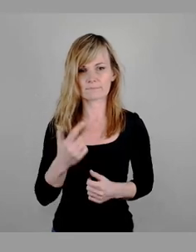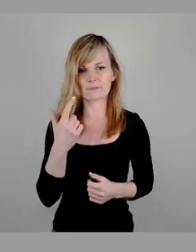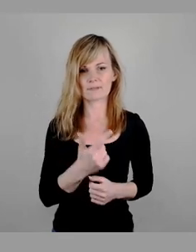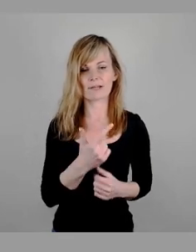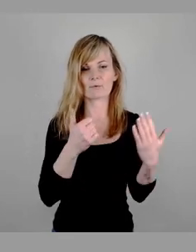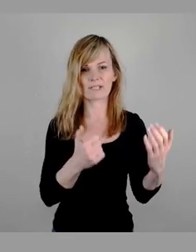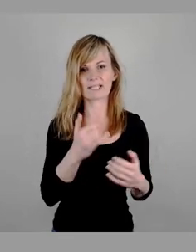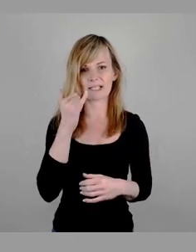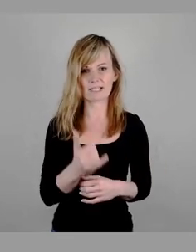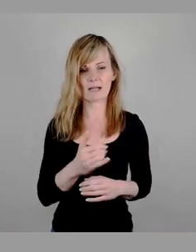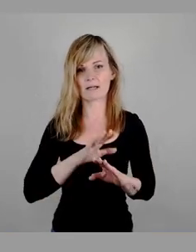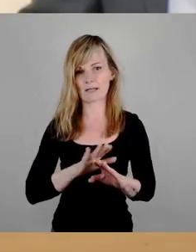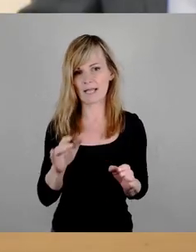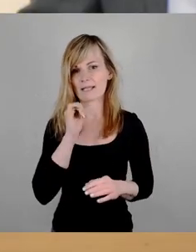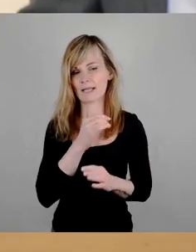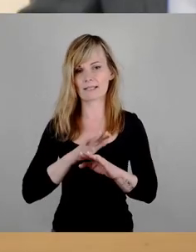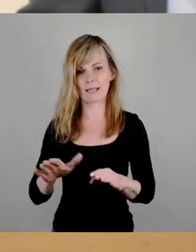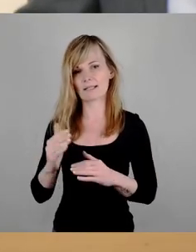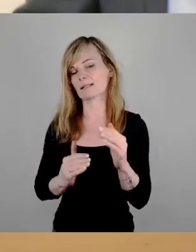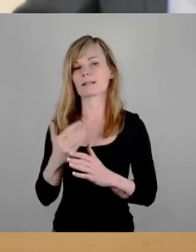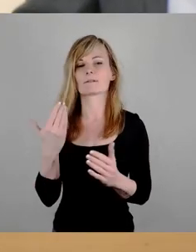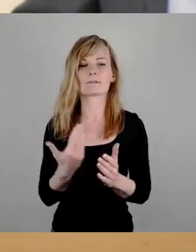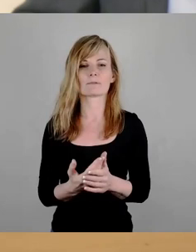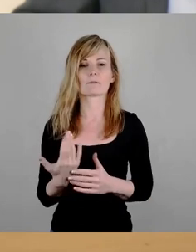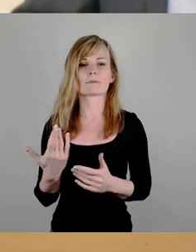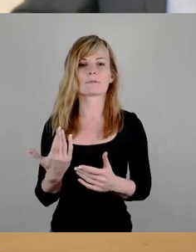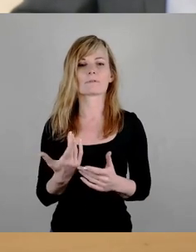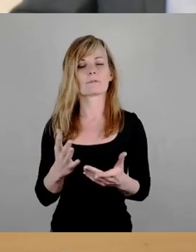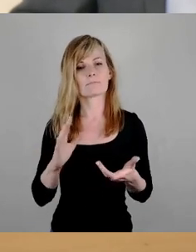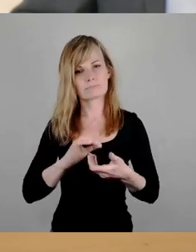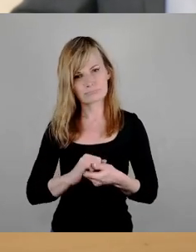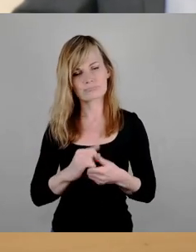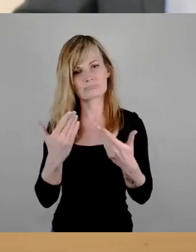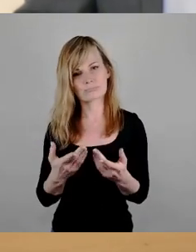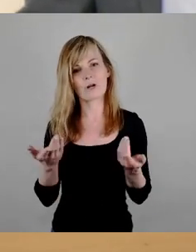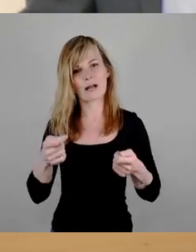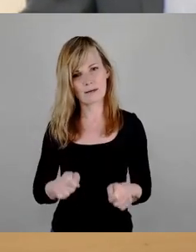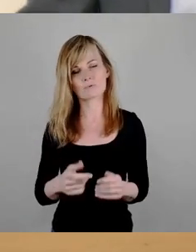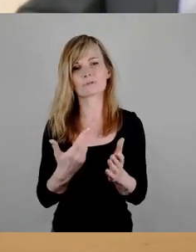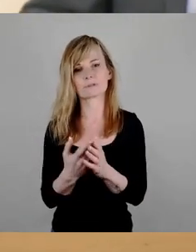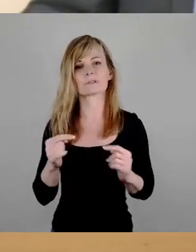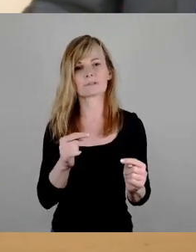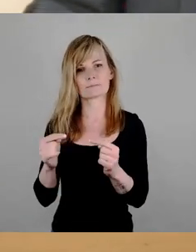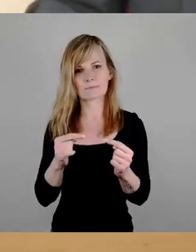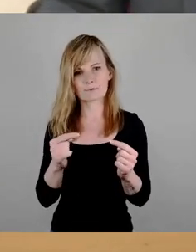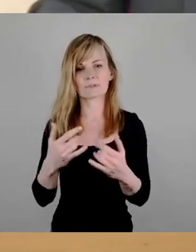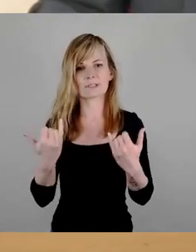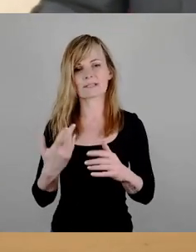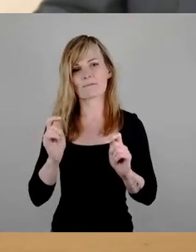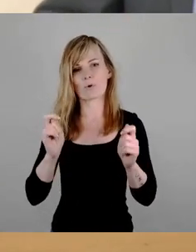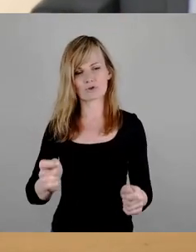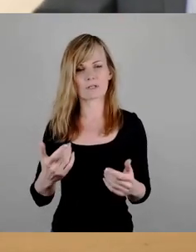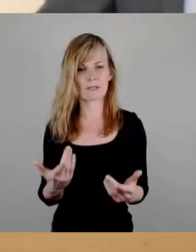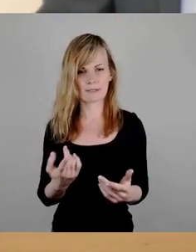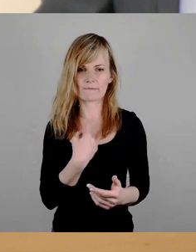Ja, 62 keine Nein, keine Enthaltung. Mit diesem persönlichen Abschluss dieser Debatte schlage ich Ihnen vor, dass